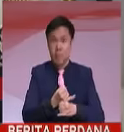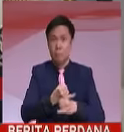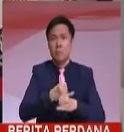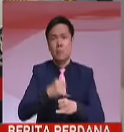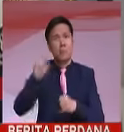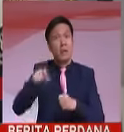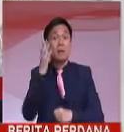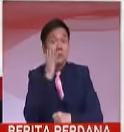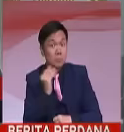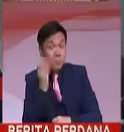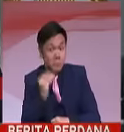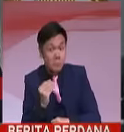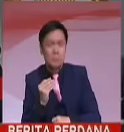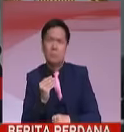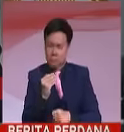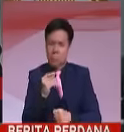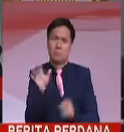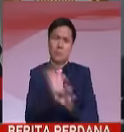kejayaan